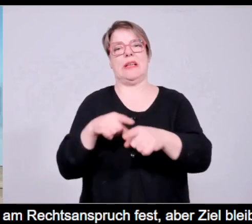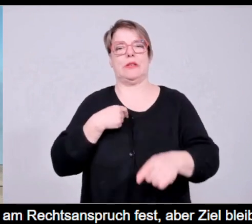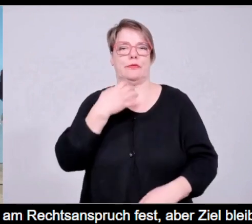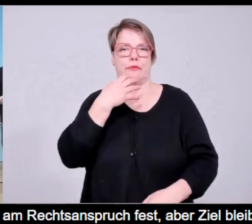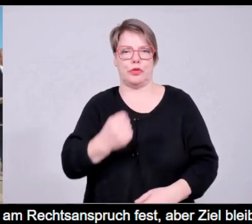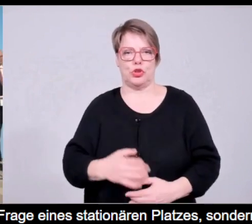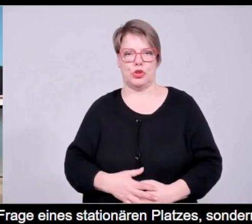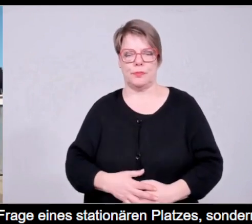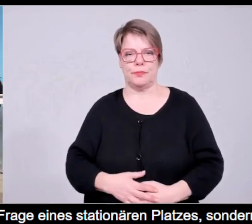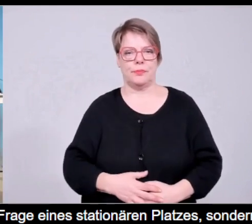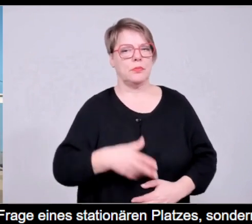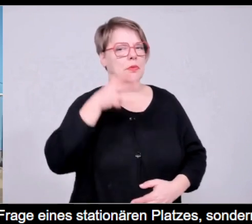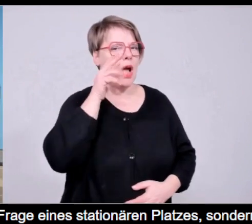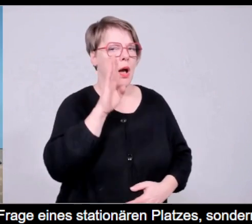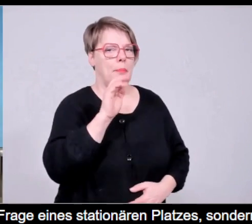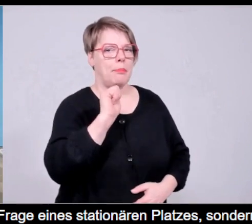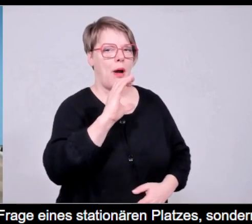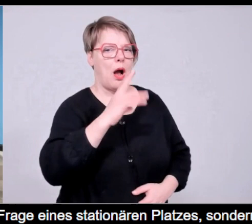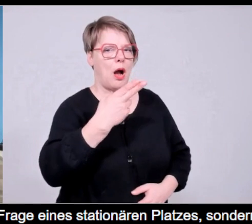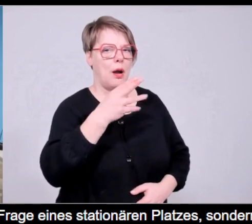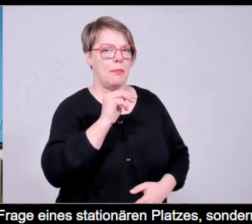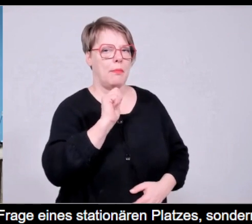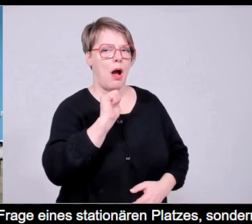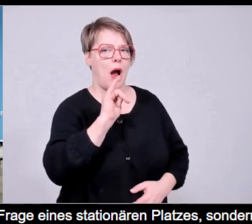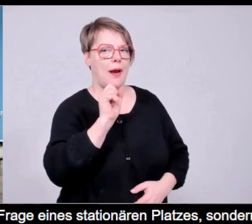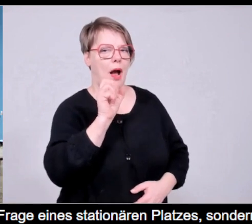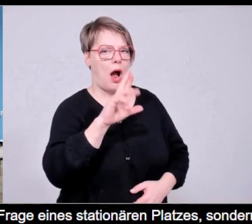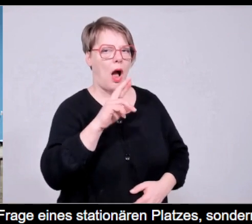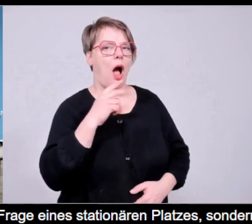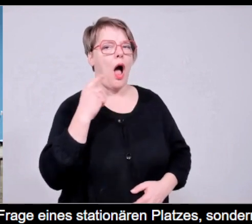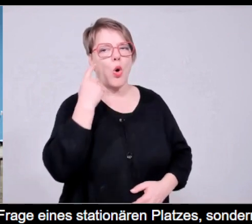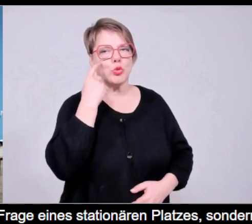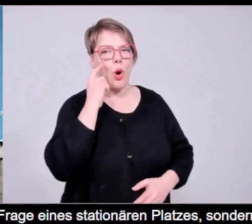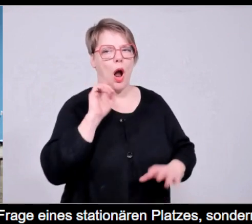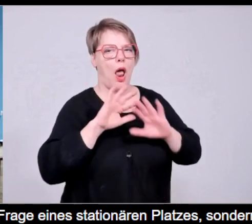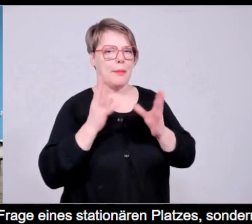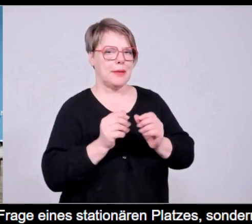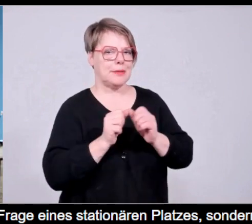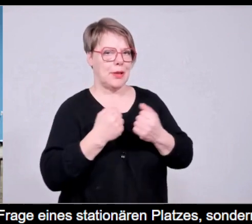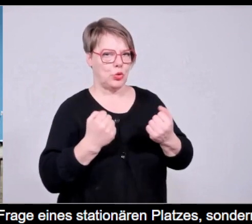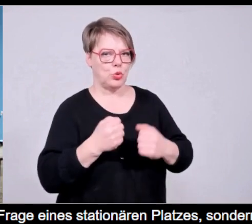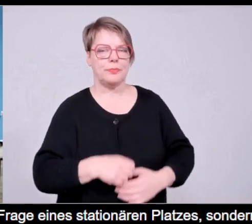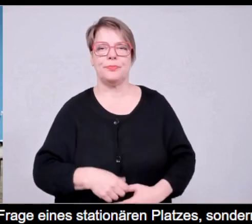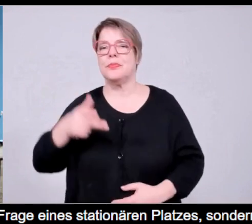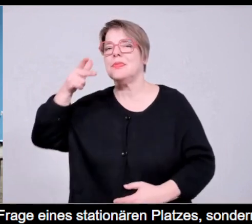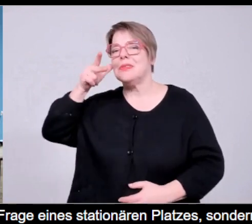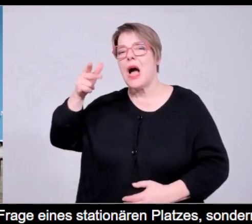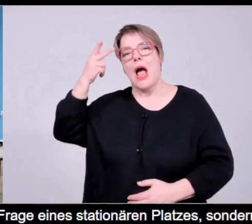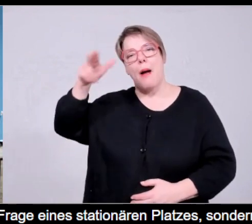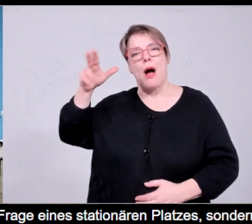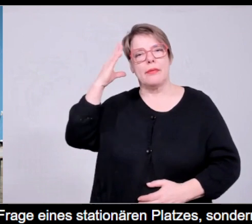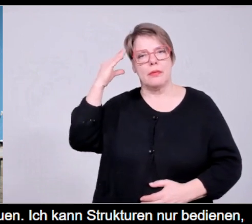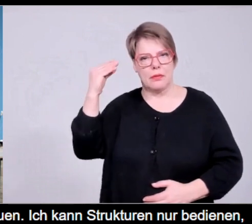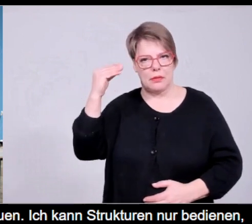des Haushaltsausschusses rückgängig zu machen, um nach dem ursprünglichen Plan verfahren zu können. Wenn das nicht klappt, zahlt Bayern dann